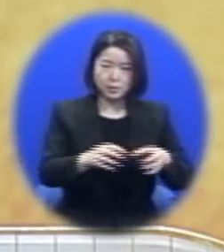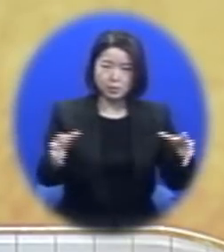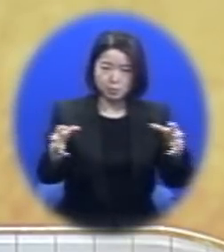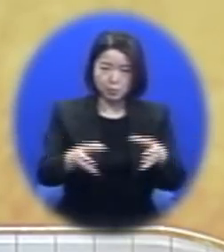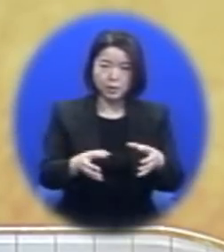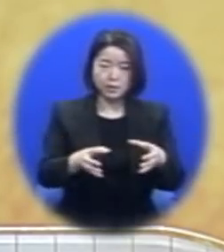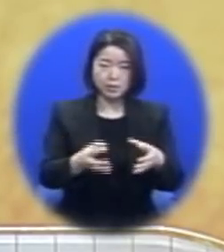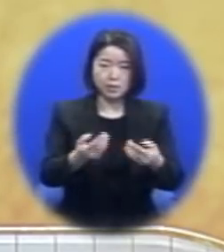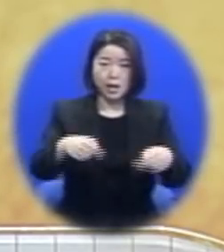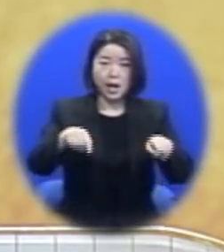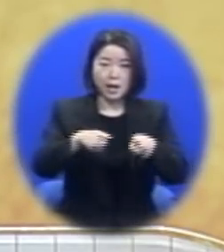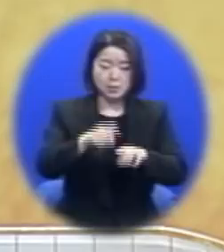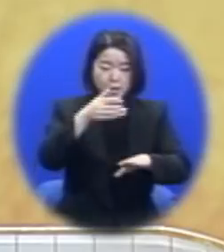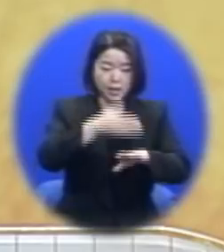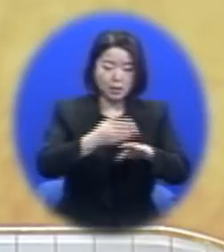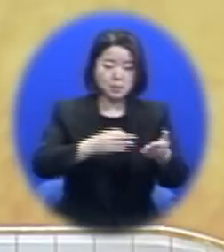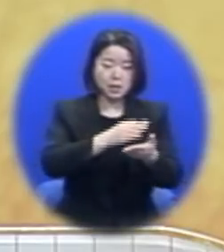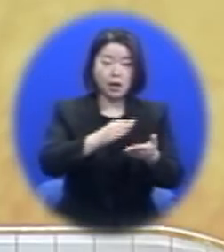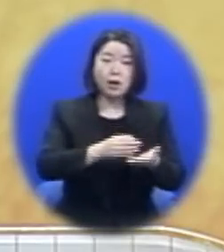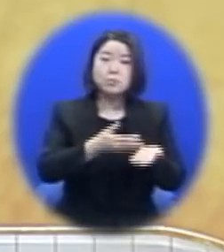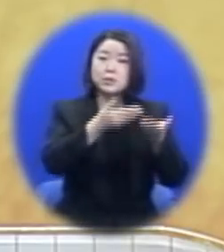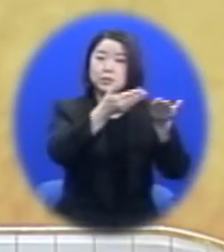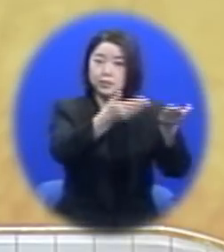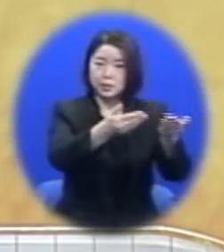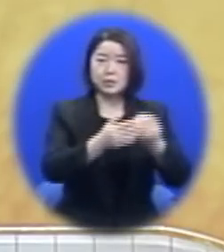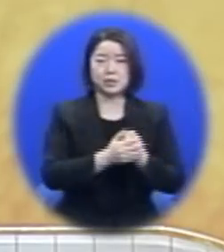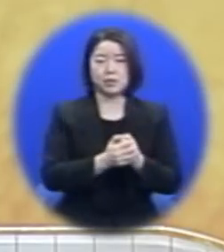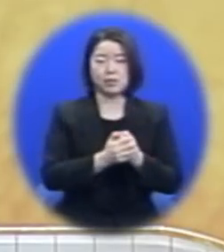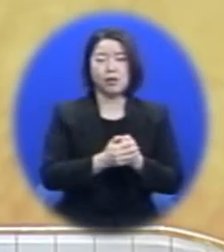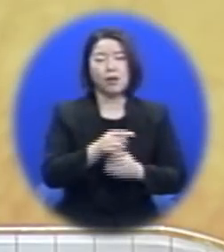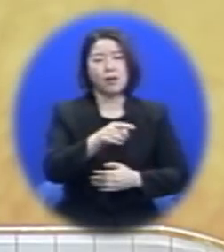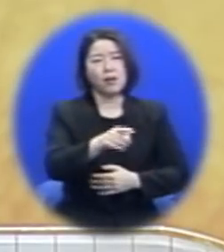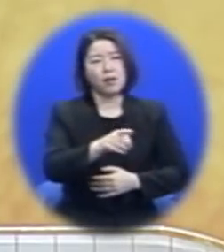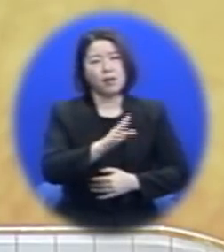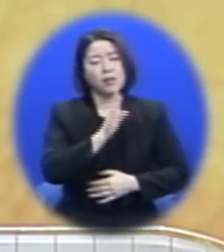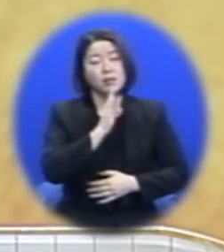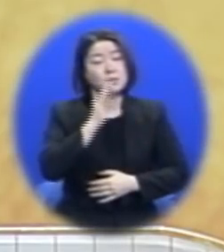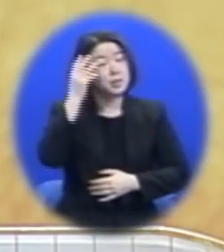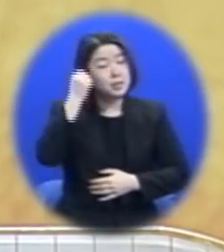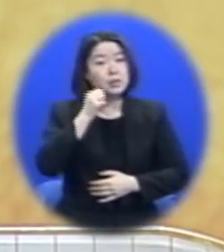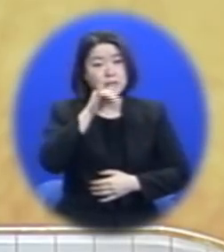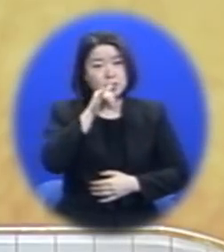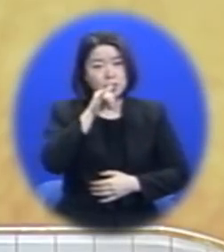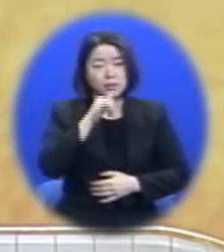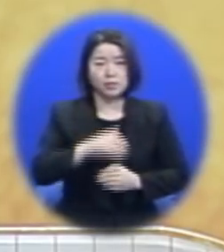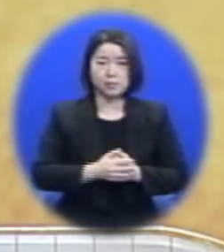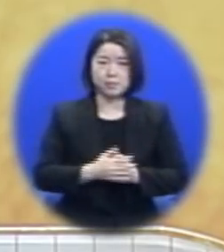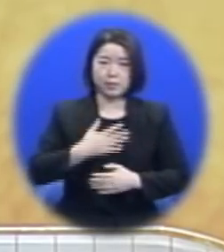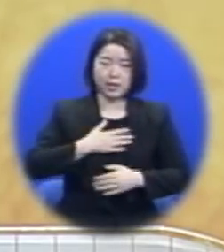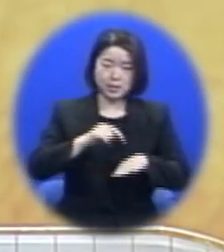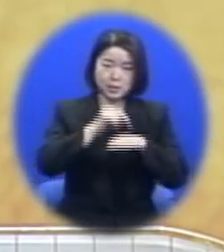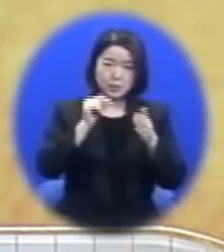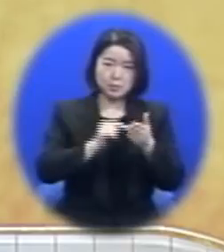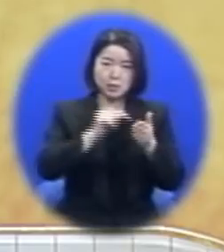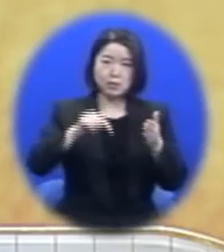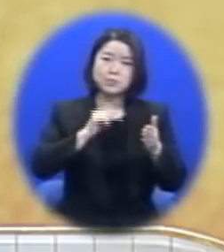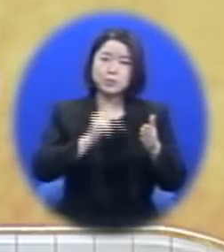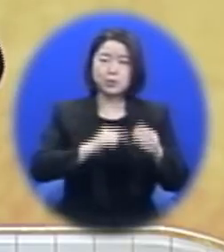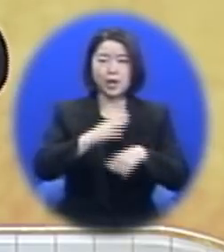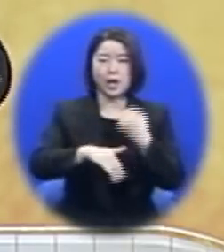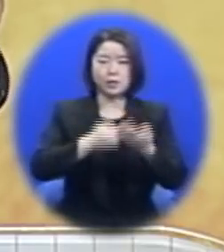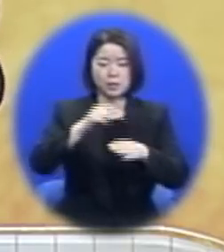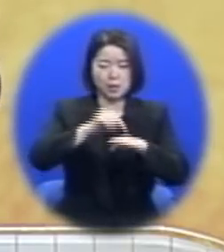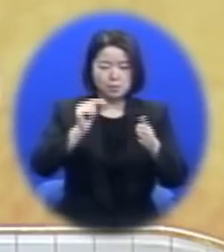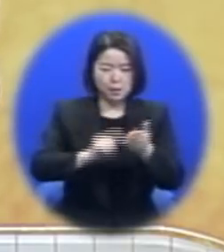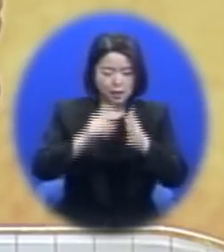함께 감사헌금을 드렸습니다. 그렇게 감사헌금을 드리니까 그게 기억이 나죠. 제 마음속에 하나님 앞에